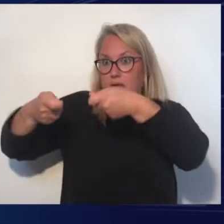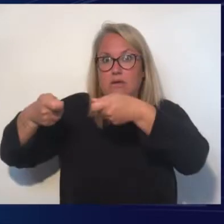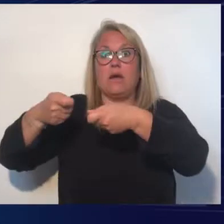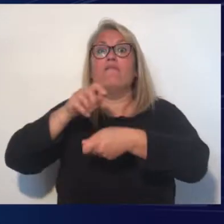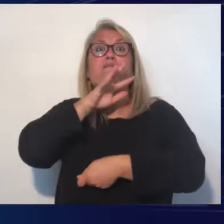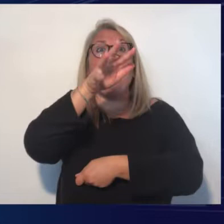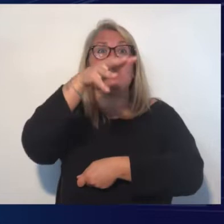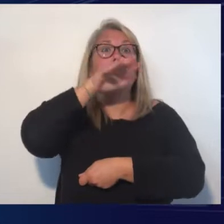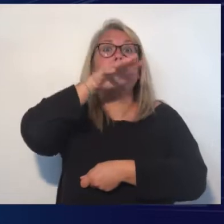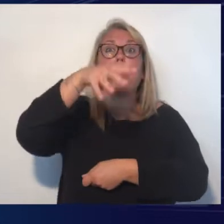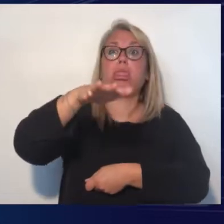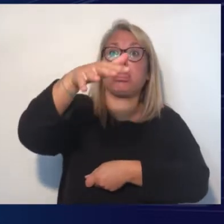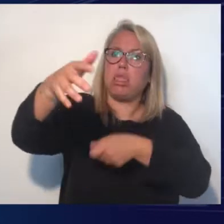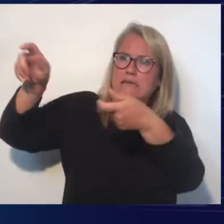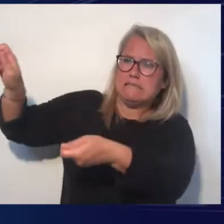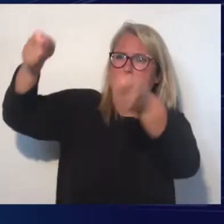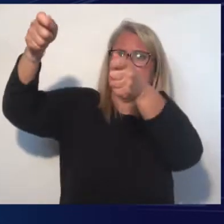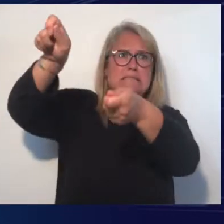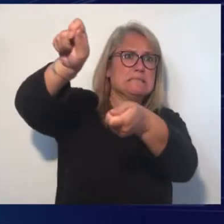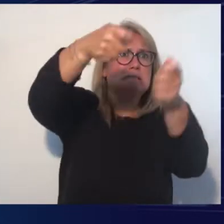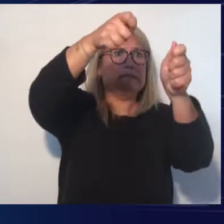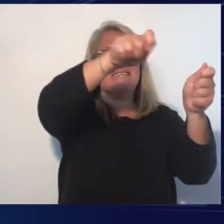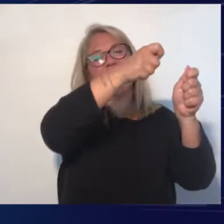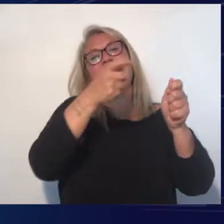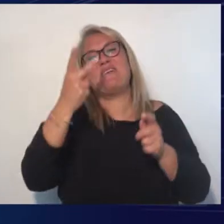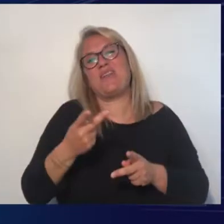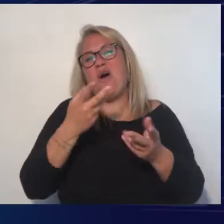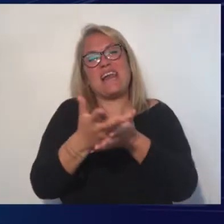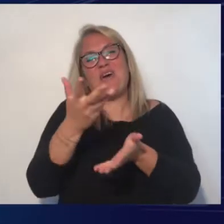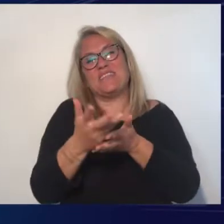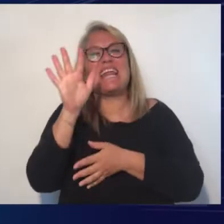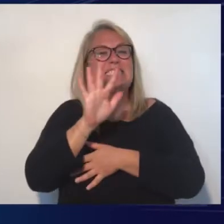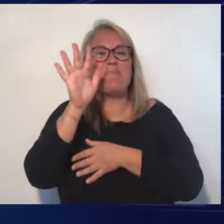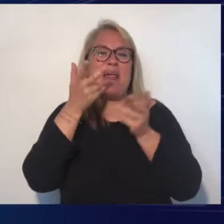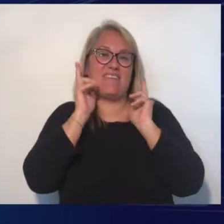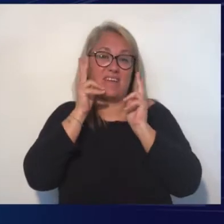correre ad acchiappare il loro vomito, che è abbastanza divertente da raccontare,